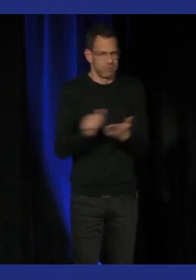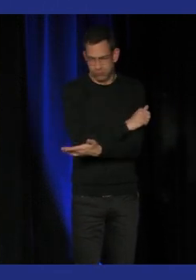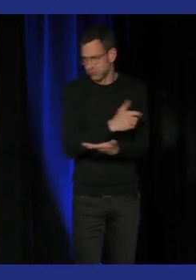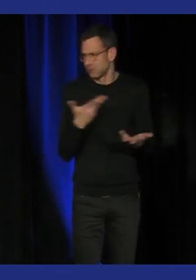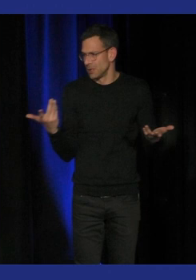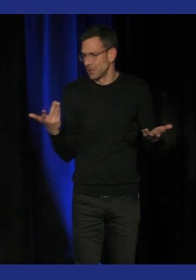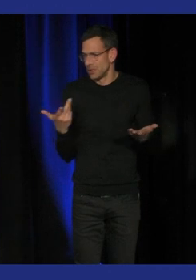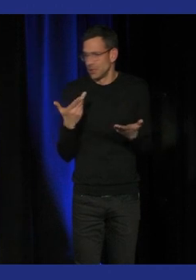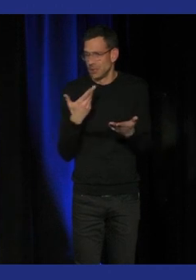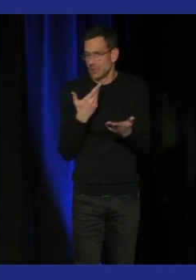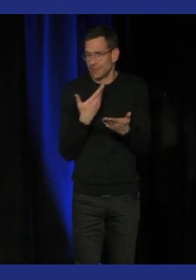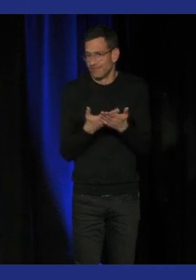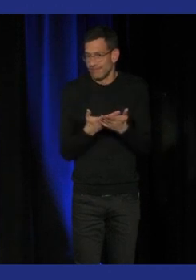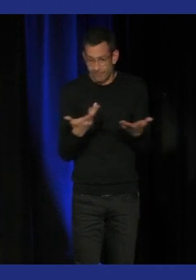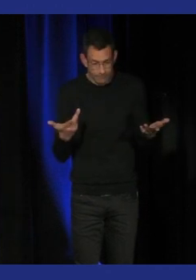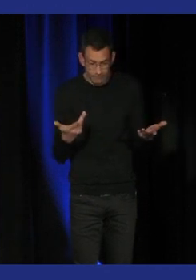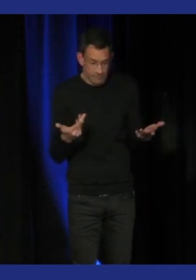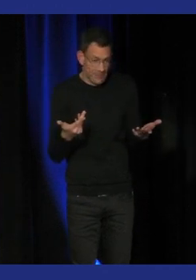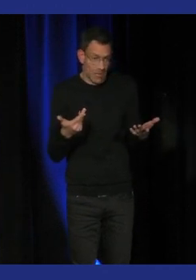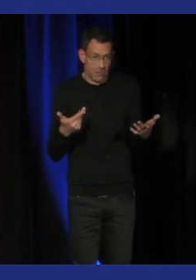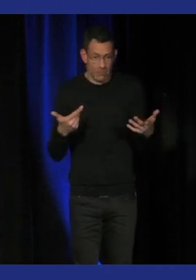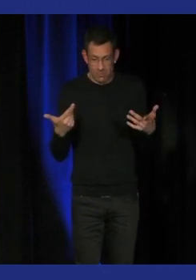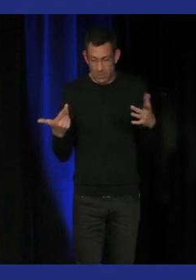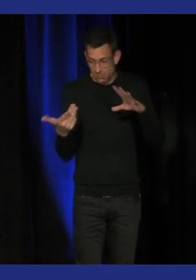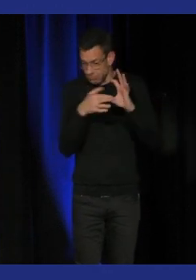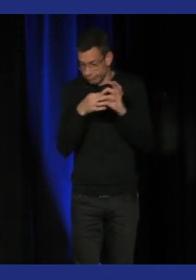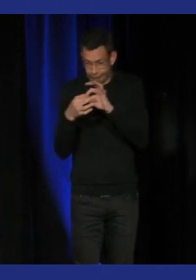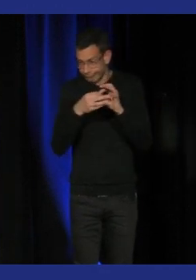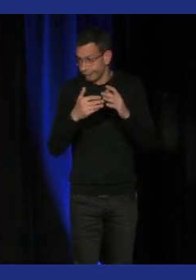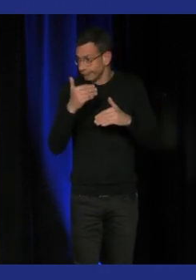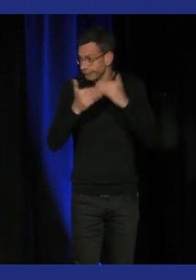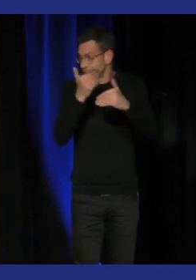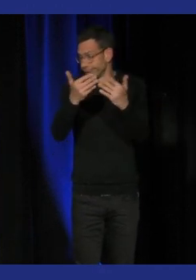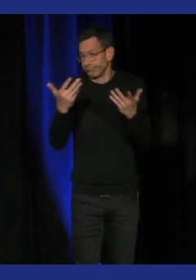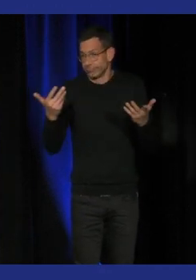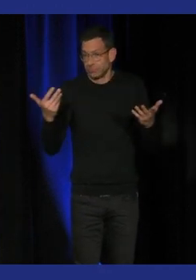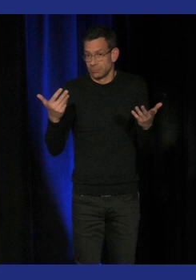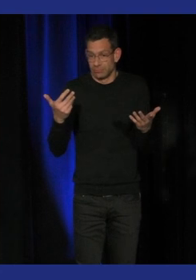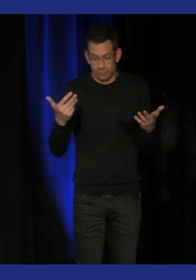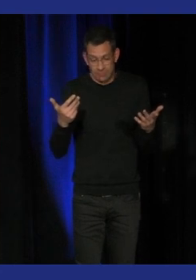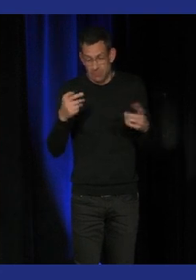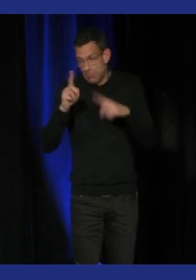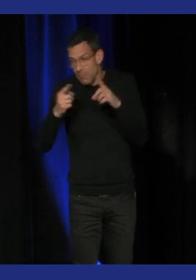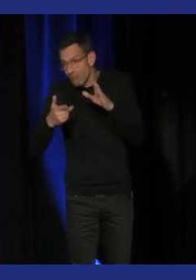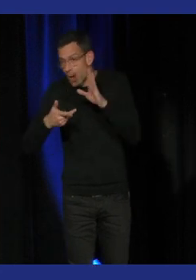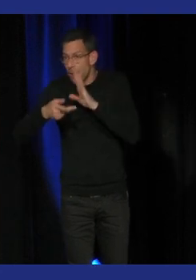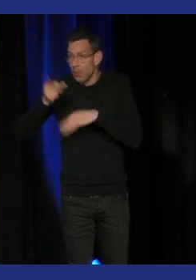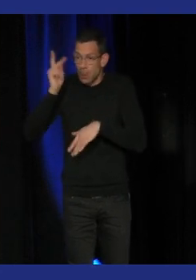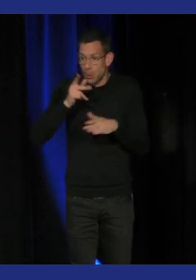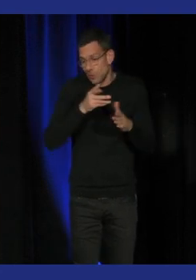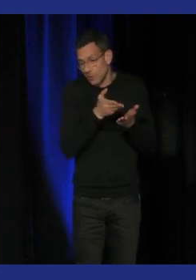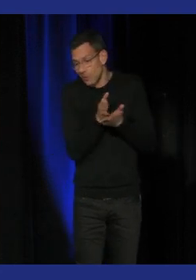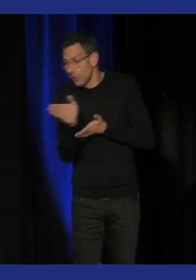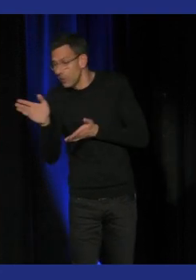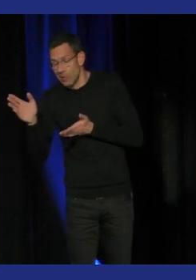c'est des notions qui cohabitent à des degrés plus ou moins divers, de façon plus ou moins forte à certains moments de la vie,